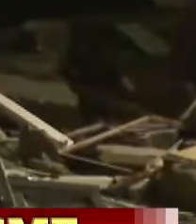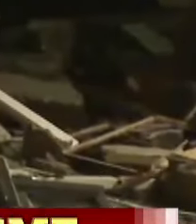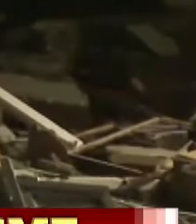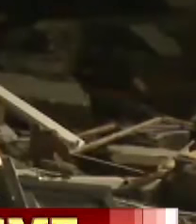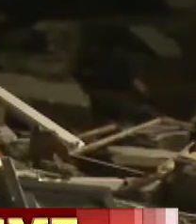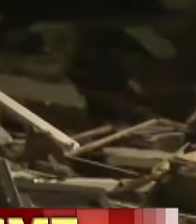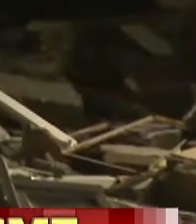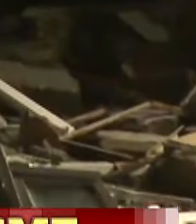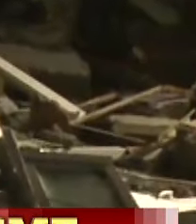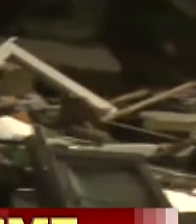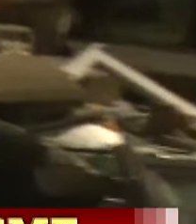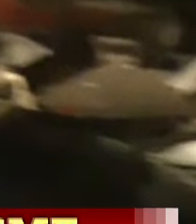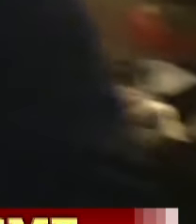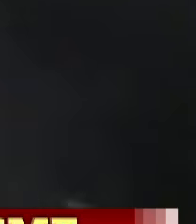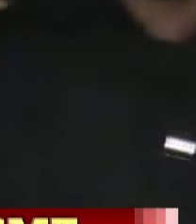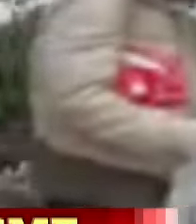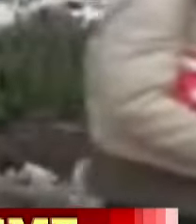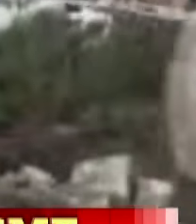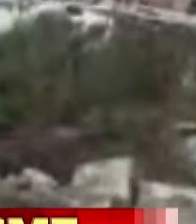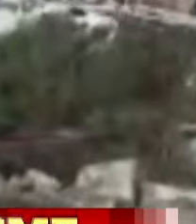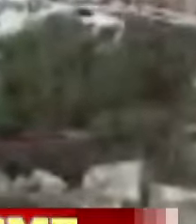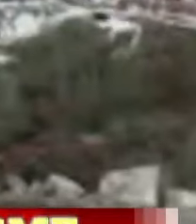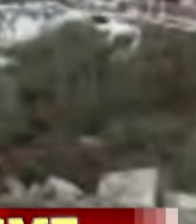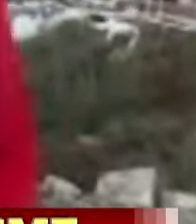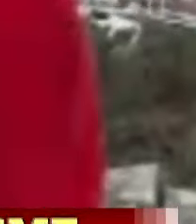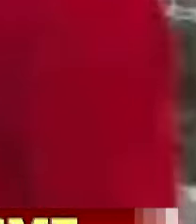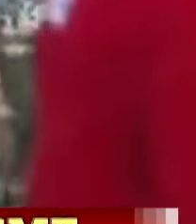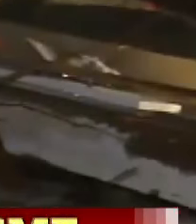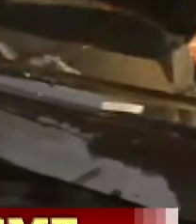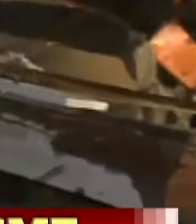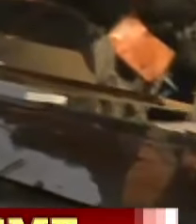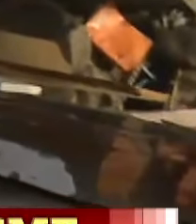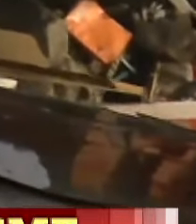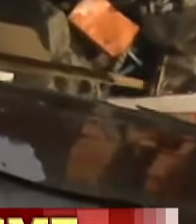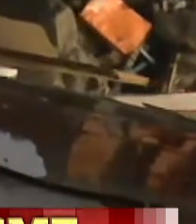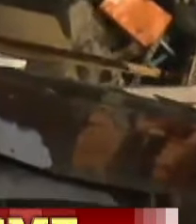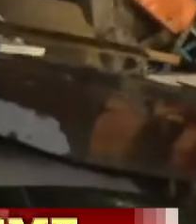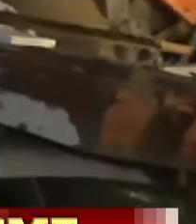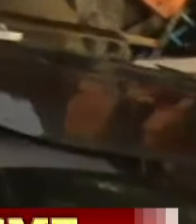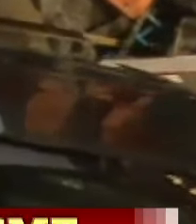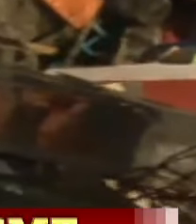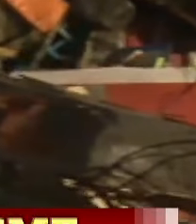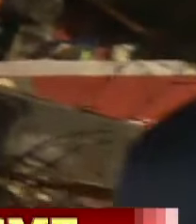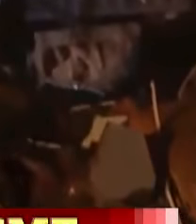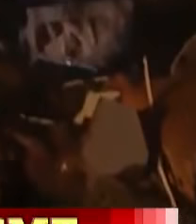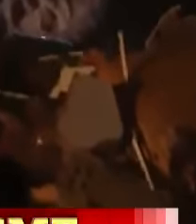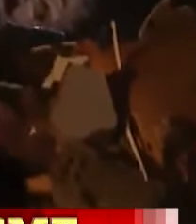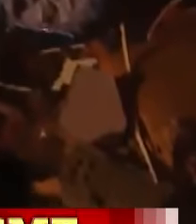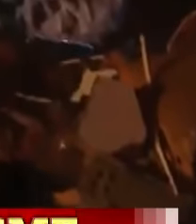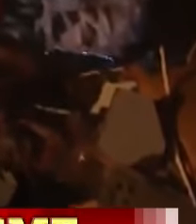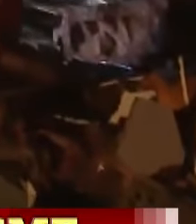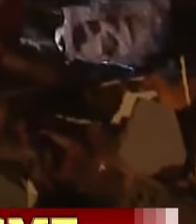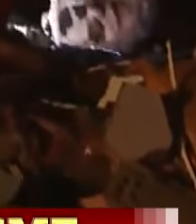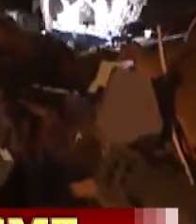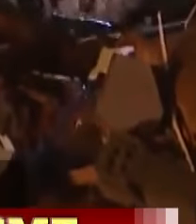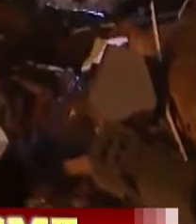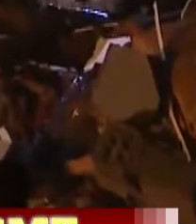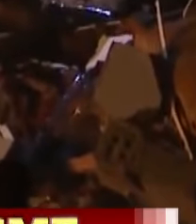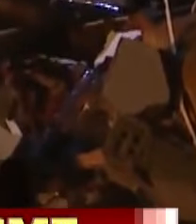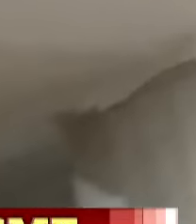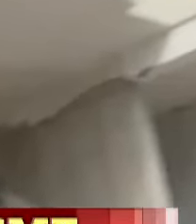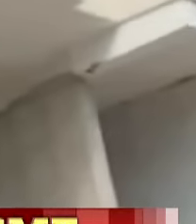Pek çok bina yerle bir oldu ama hiçbir şey için geç değil. Kurtarılmayı bekleyen insanlar var. Sesimi duyan var